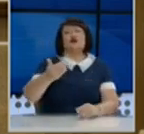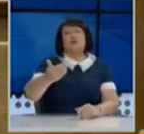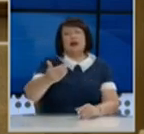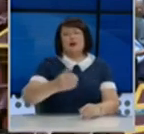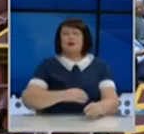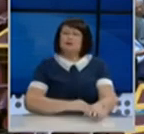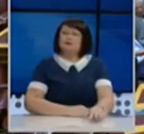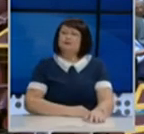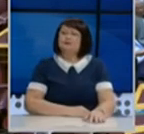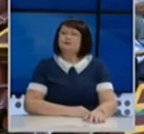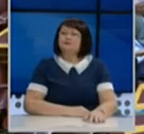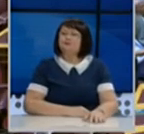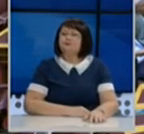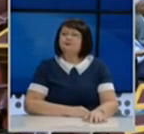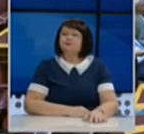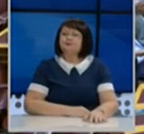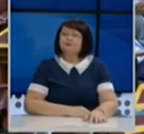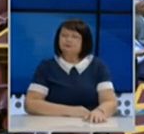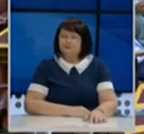ολόκληρο.